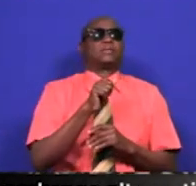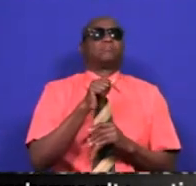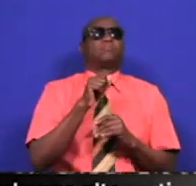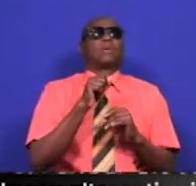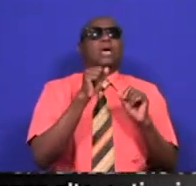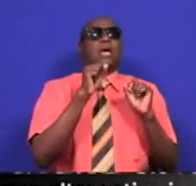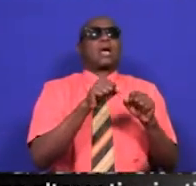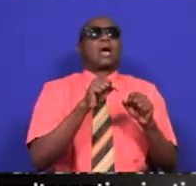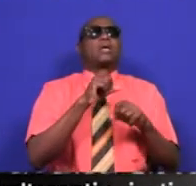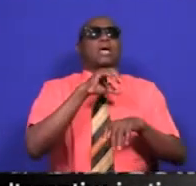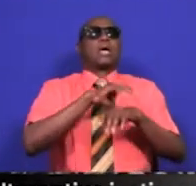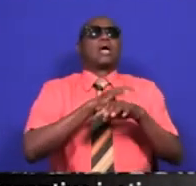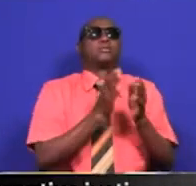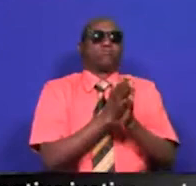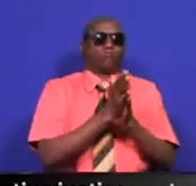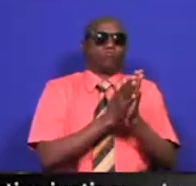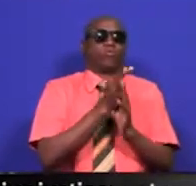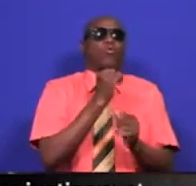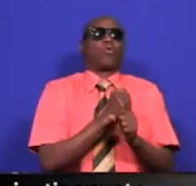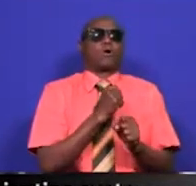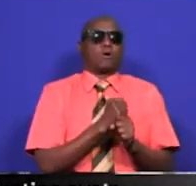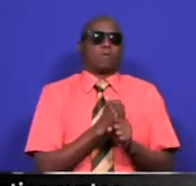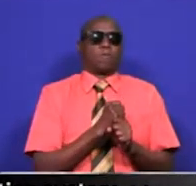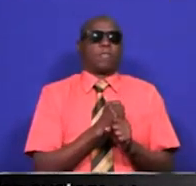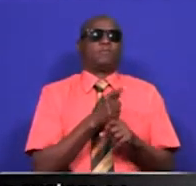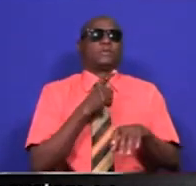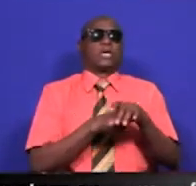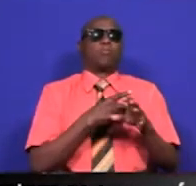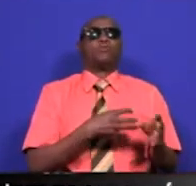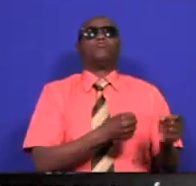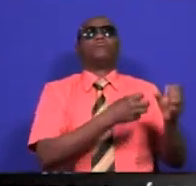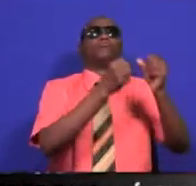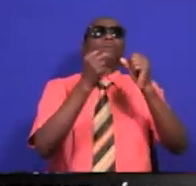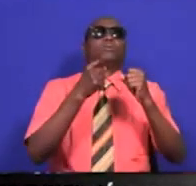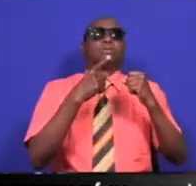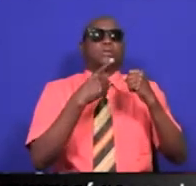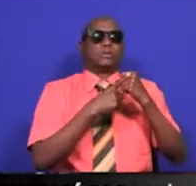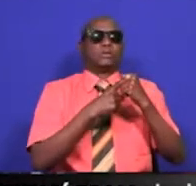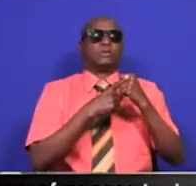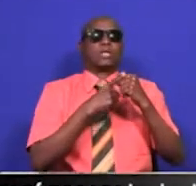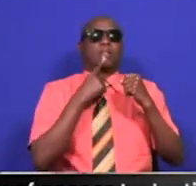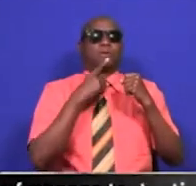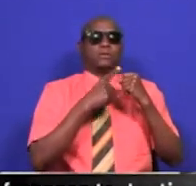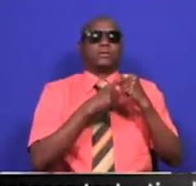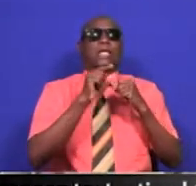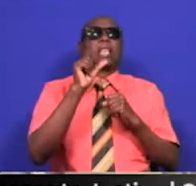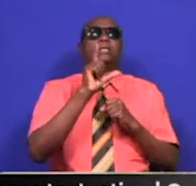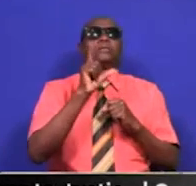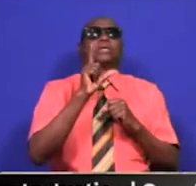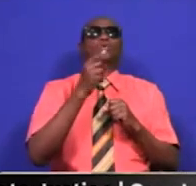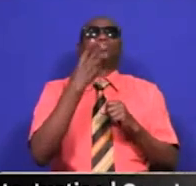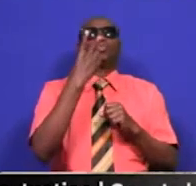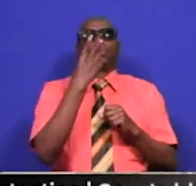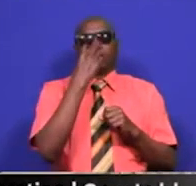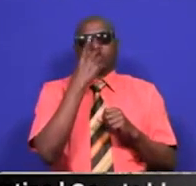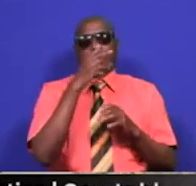kupata morali ya kuendelea kufanya hii kazi. During the raid, about 600 liters of Kangara was destroyed and two suspects arrested.